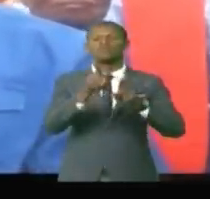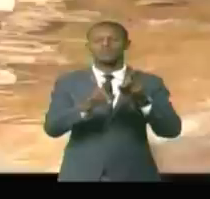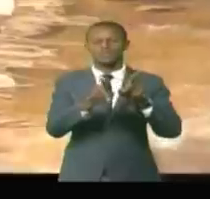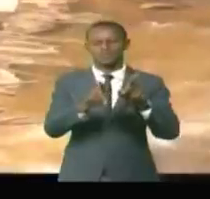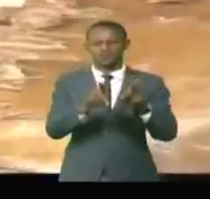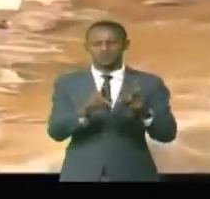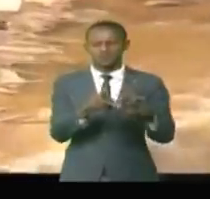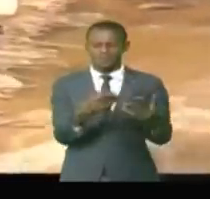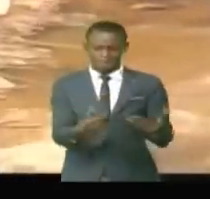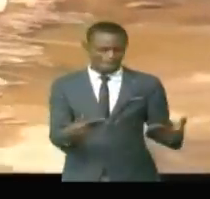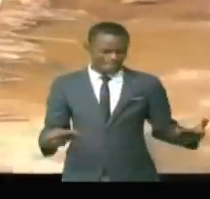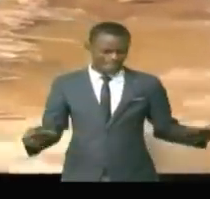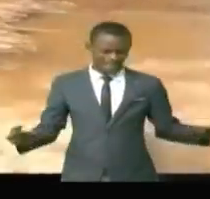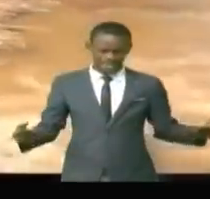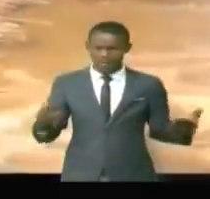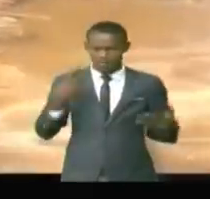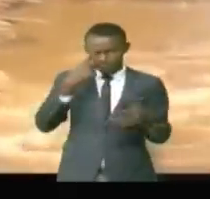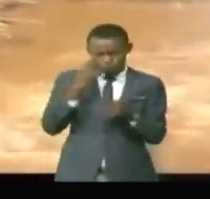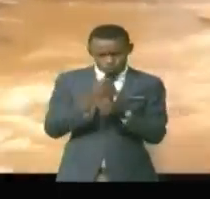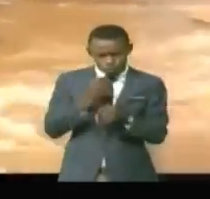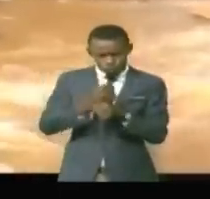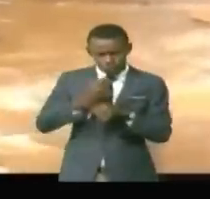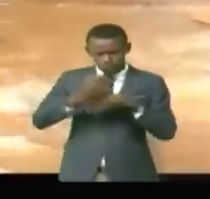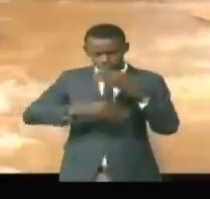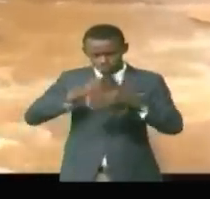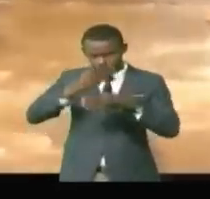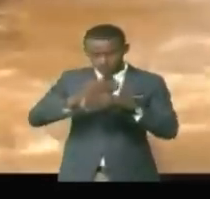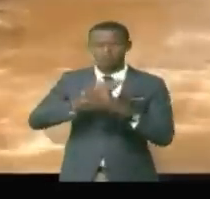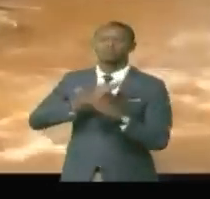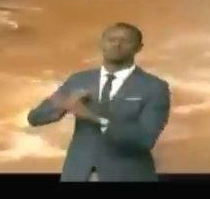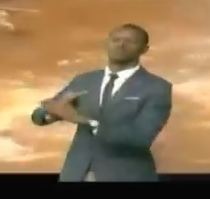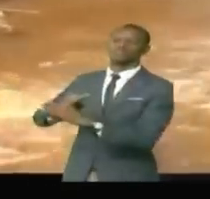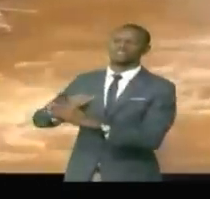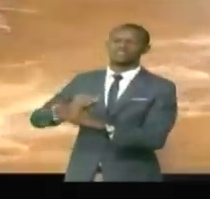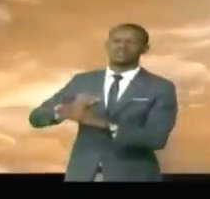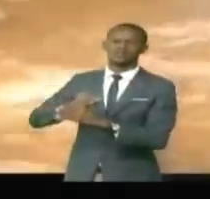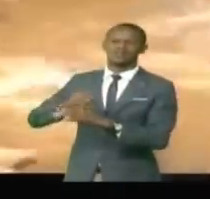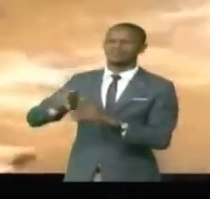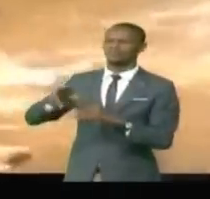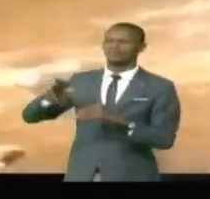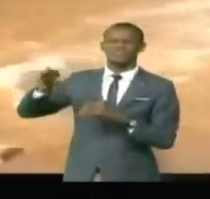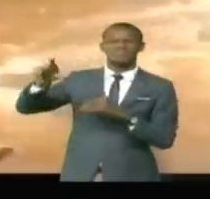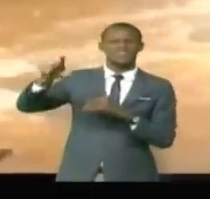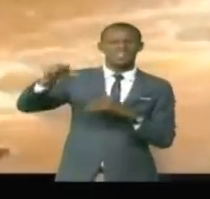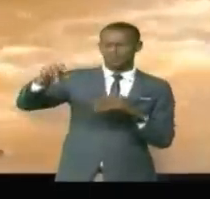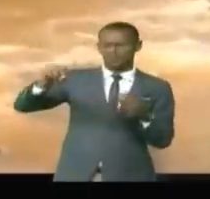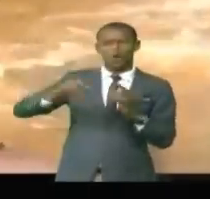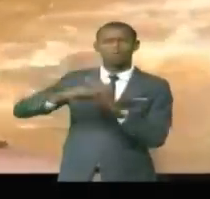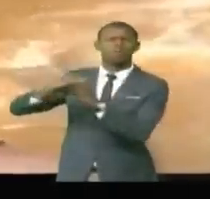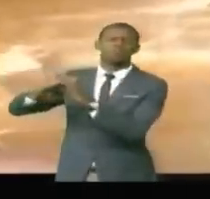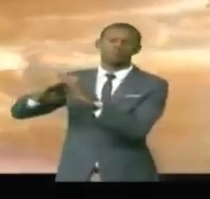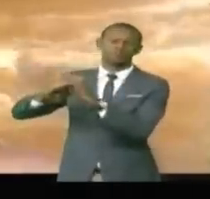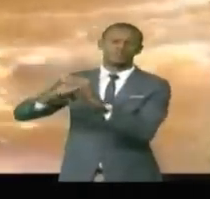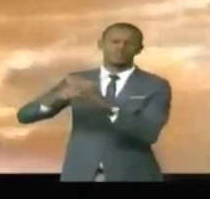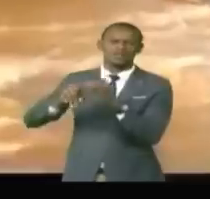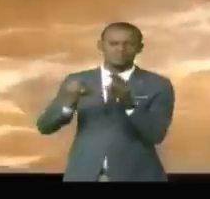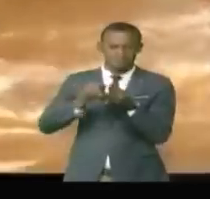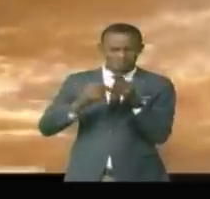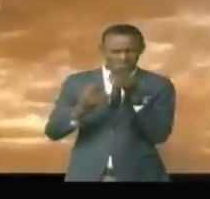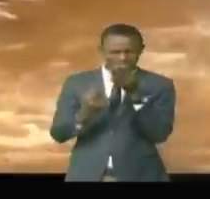quartier et de collaborer avec les ingénieurs qui vont jeter ces